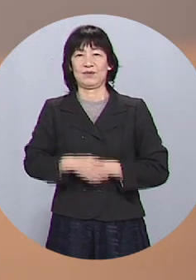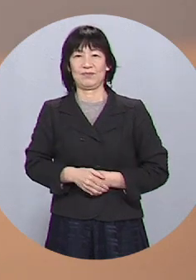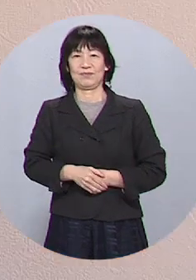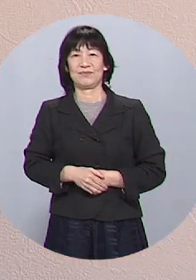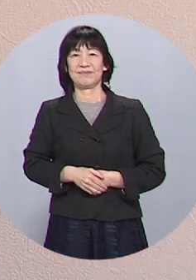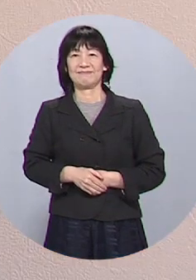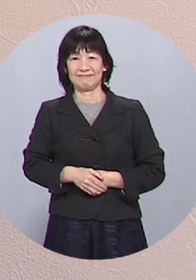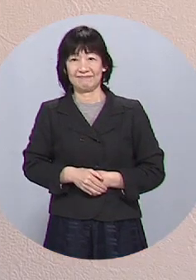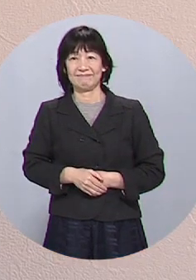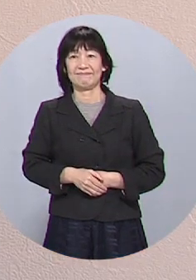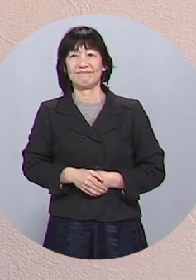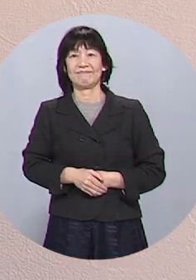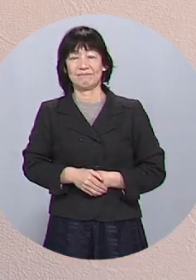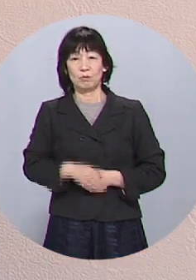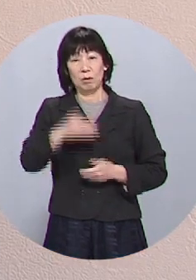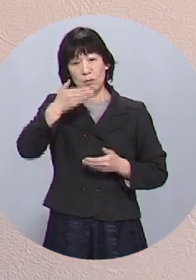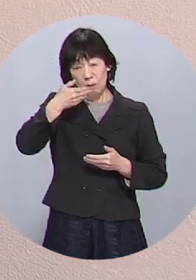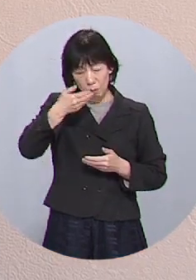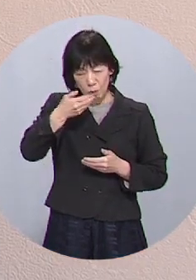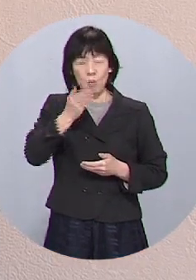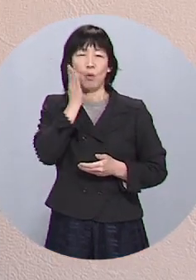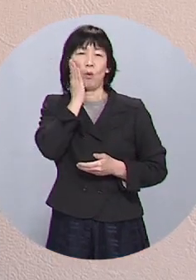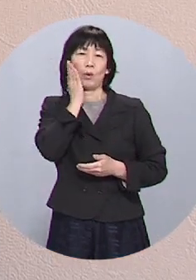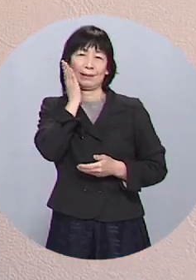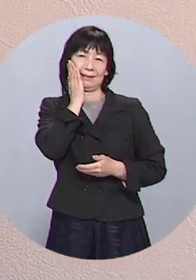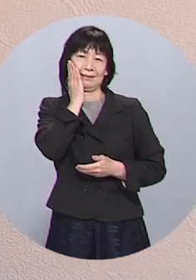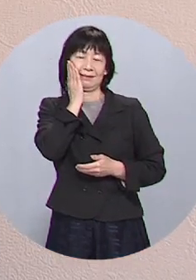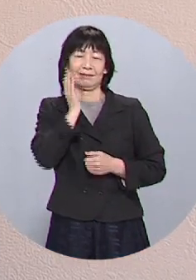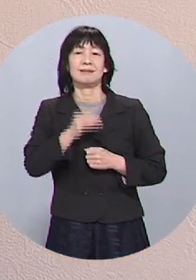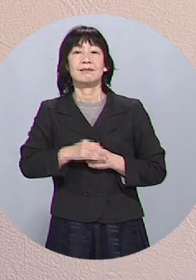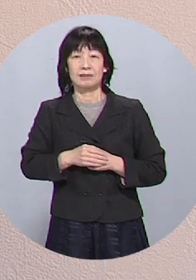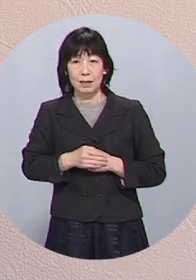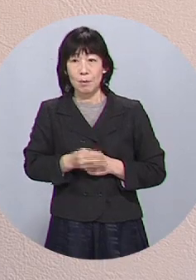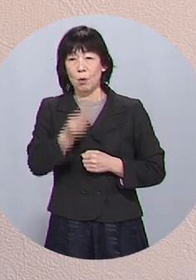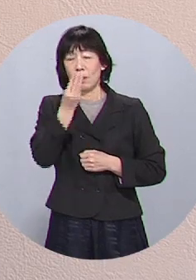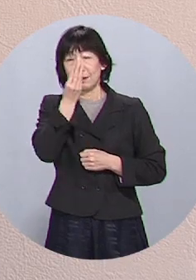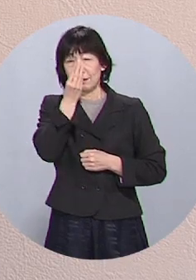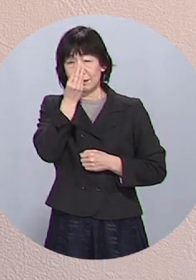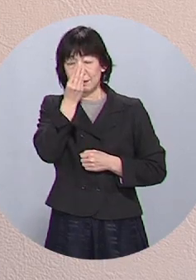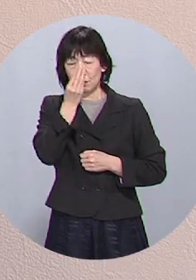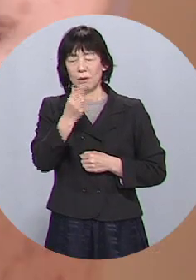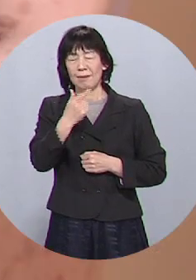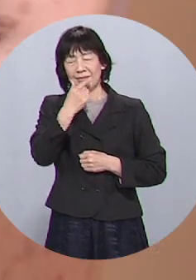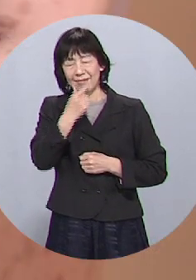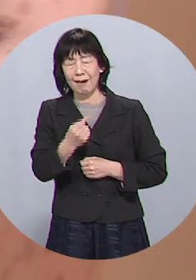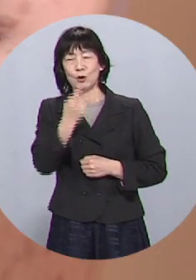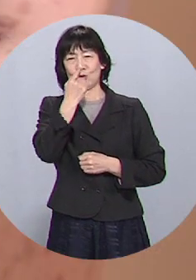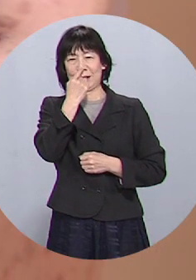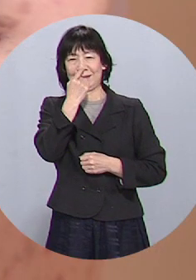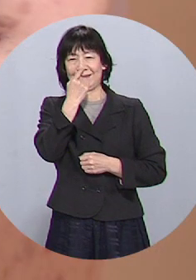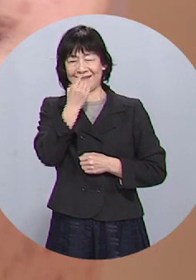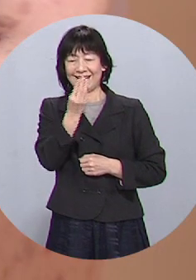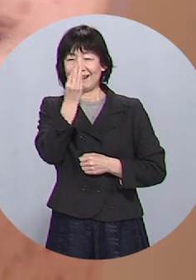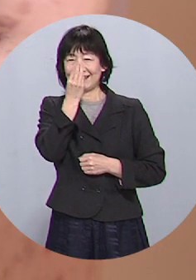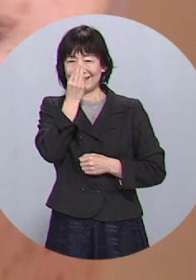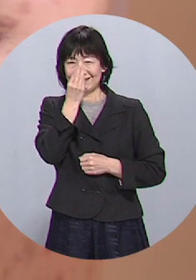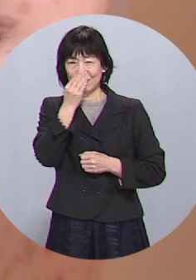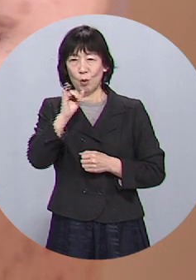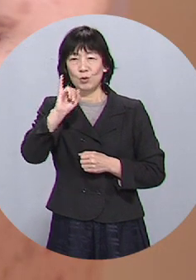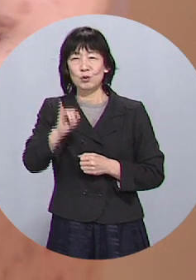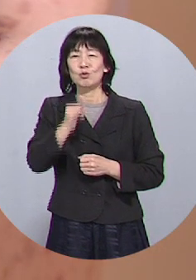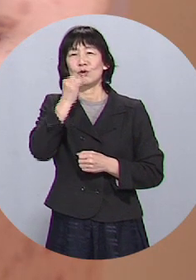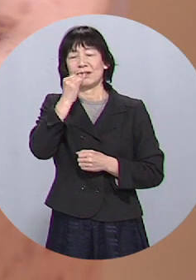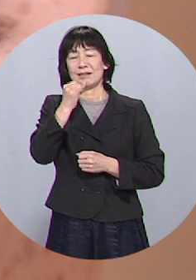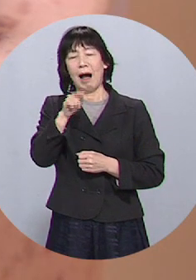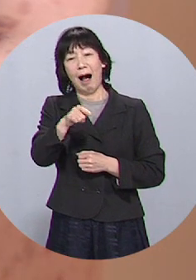い。 お食事ももちろん美味しいんですけどあのイチゴが大好きなのでイチゴスムージーは美味し